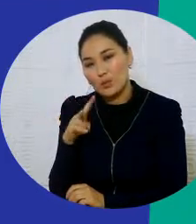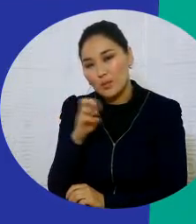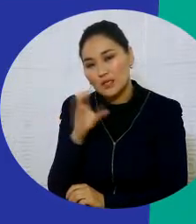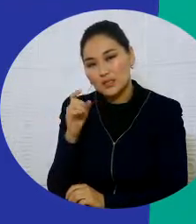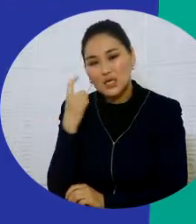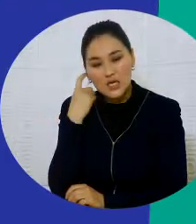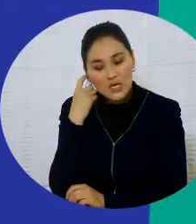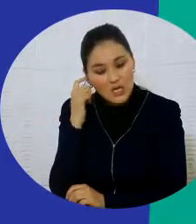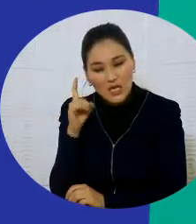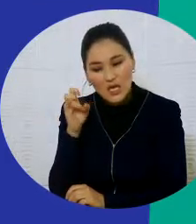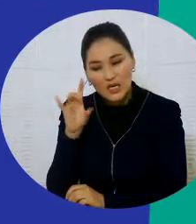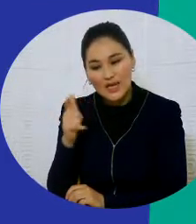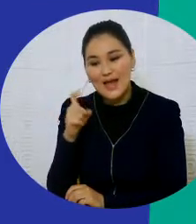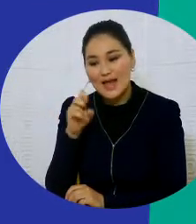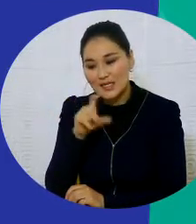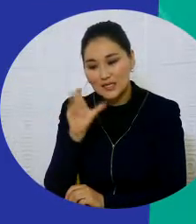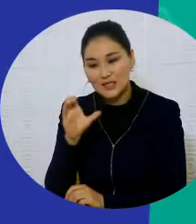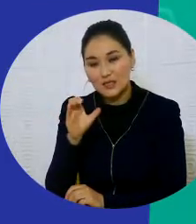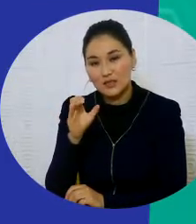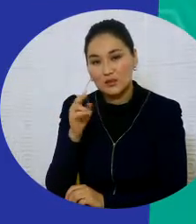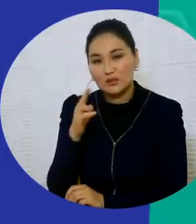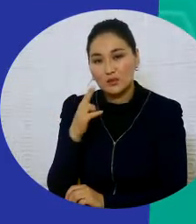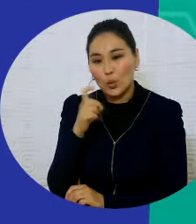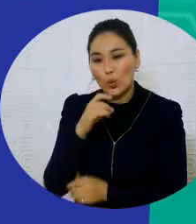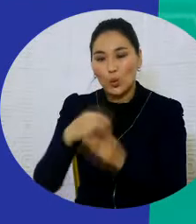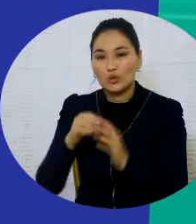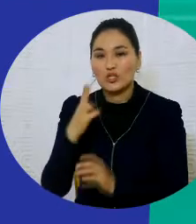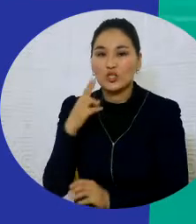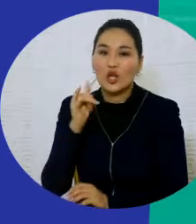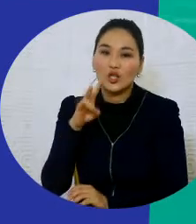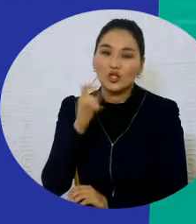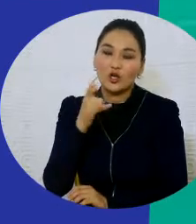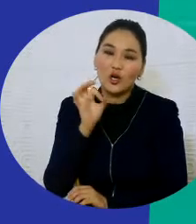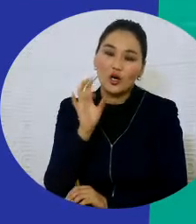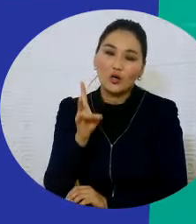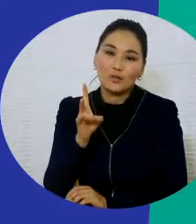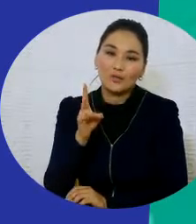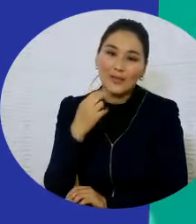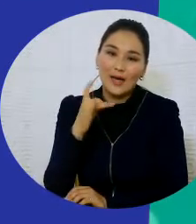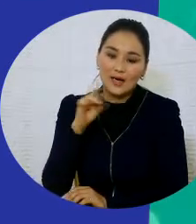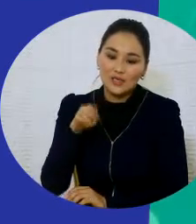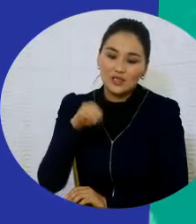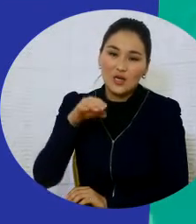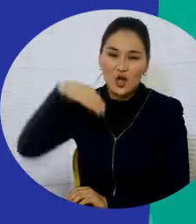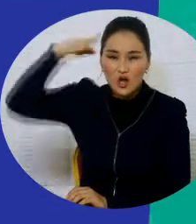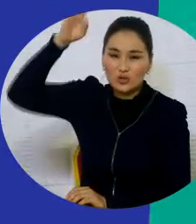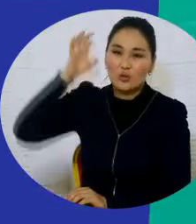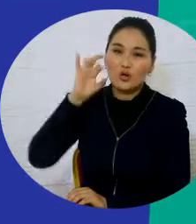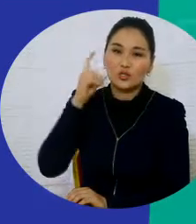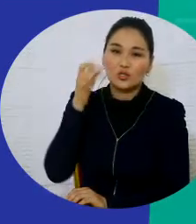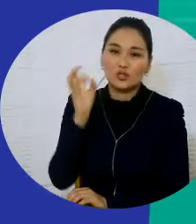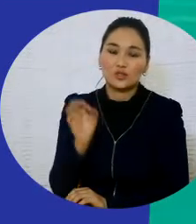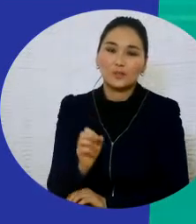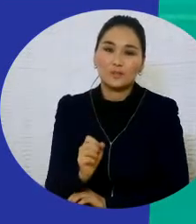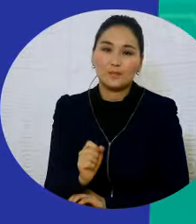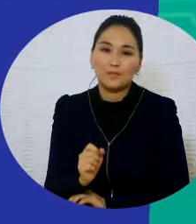үр дүнд хингэргэн хальс, сонсголын ясанд дууны дөлгөөн нь хит өндөр түлхэлт өгч даралтыг огцом өсгөн.